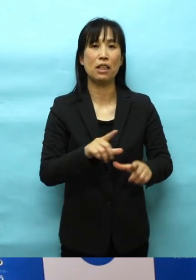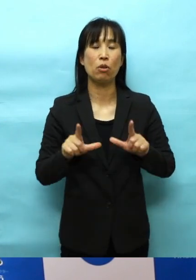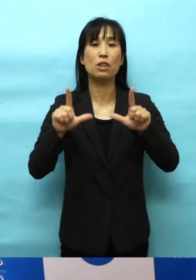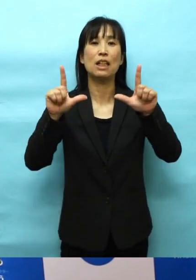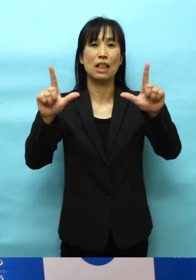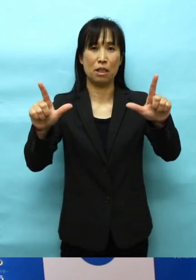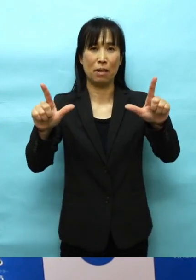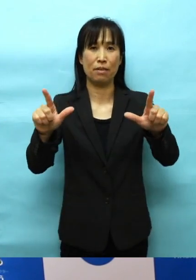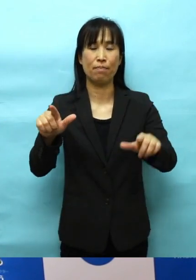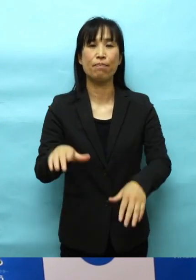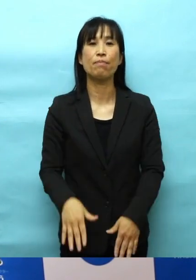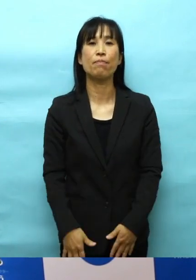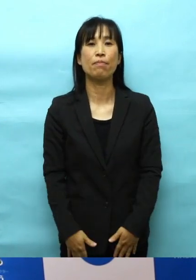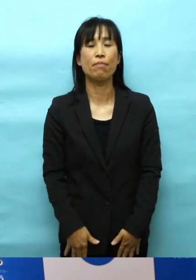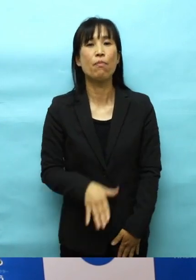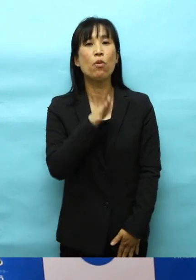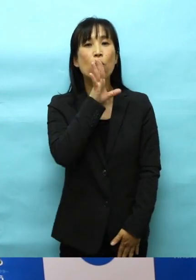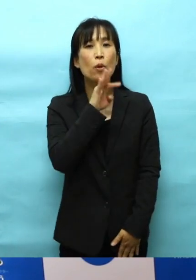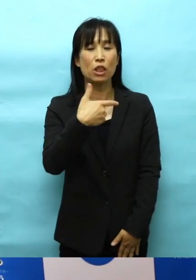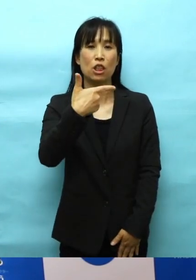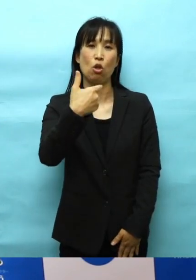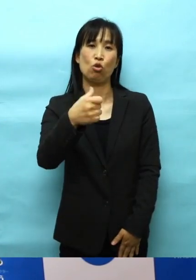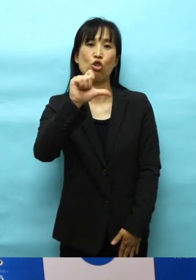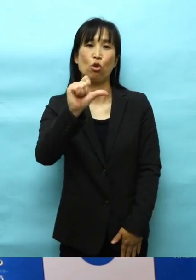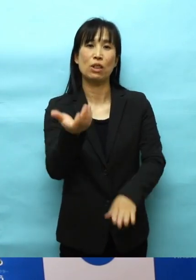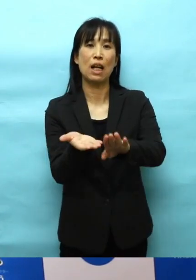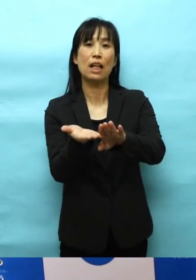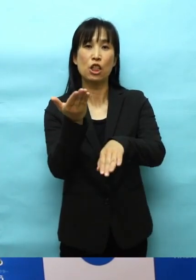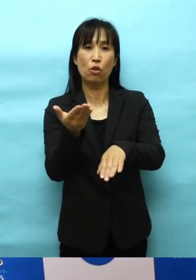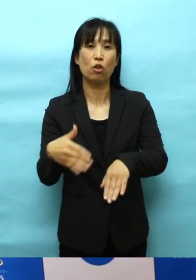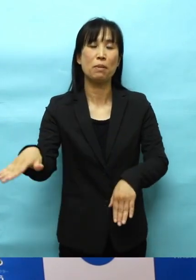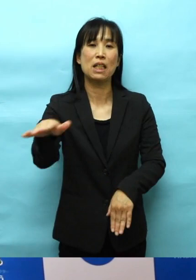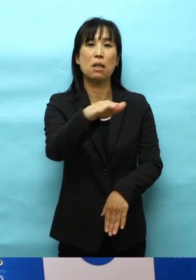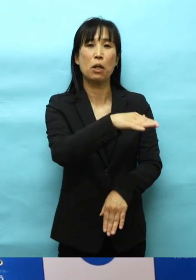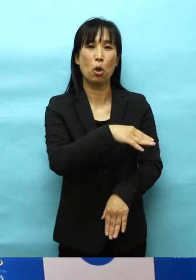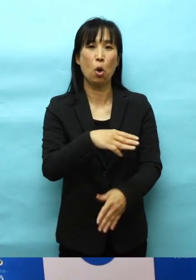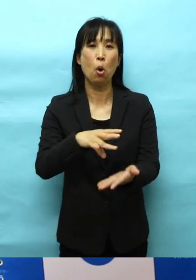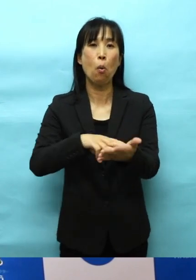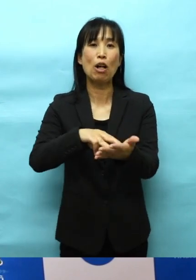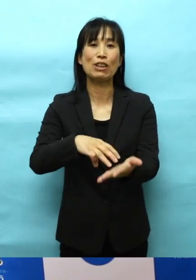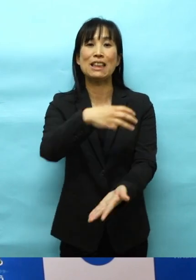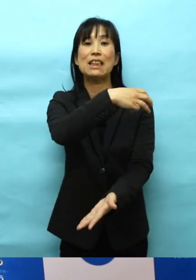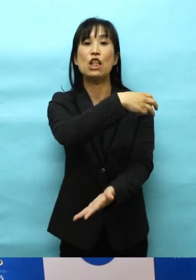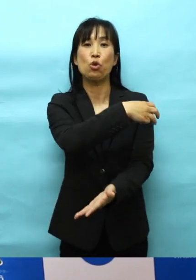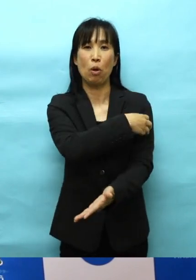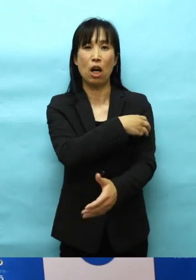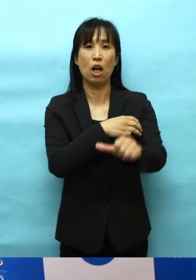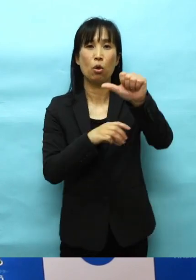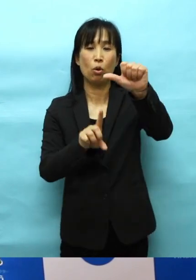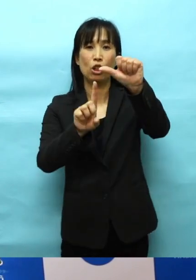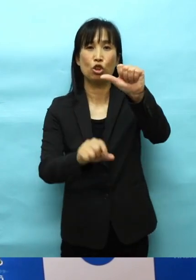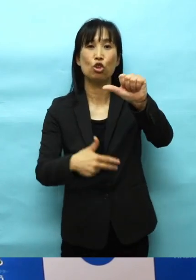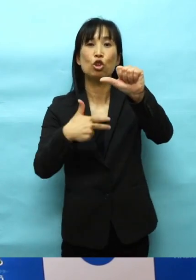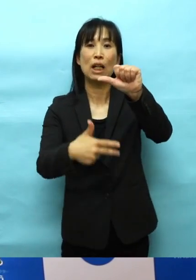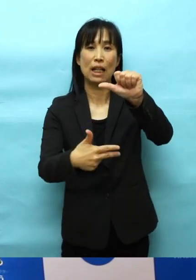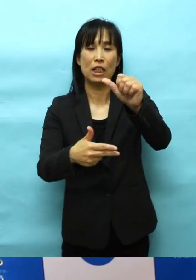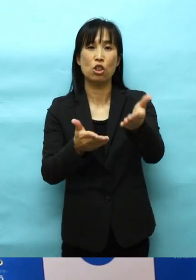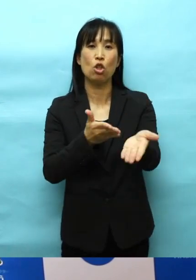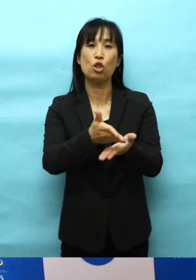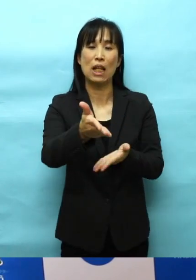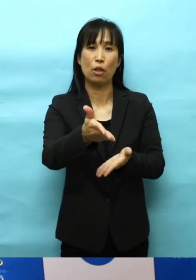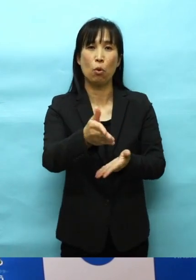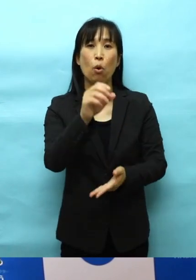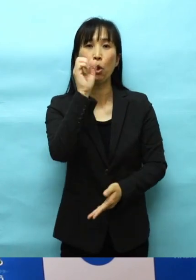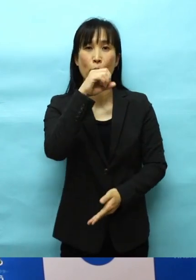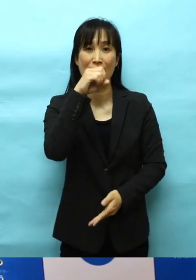にお知らせします。65歳以上の皆様のワクチン接種は5月17日